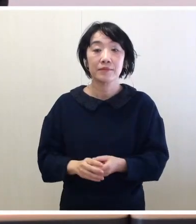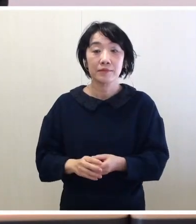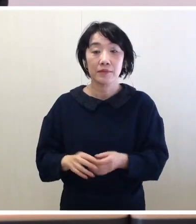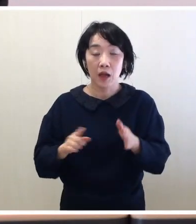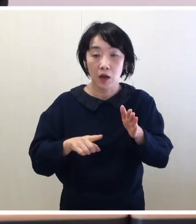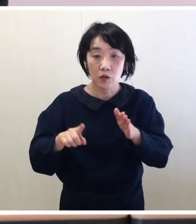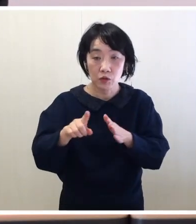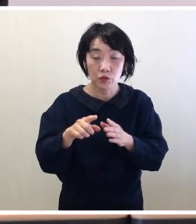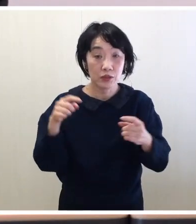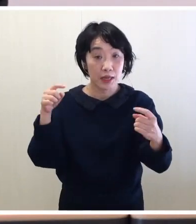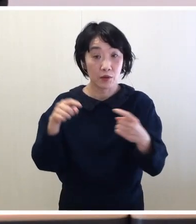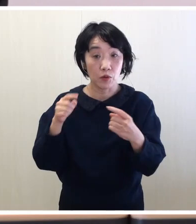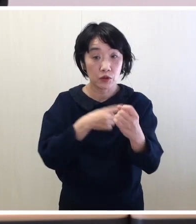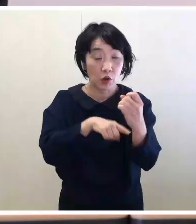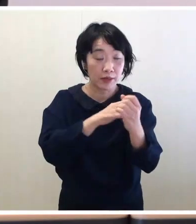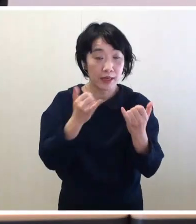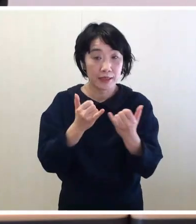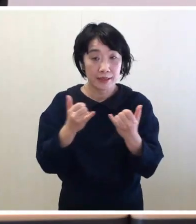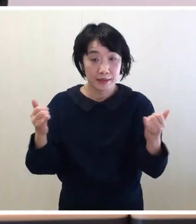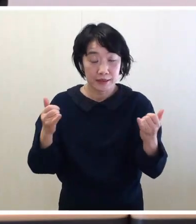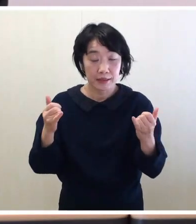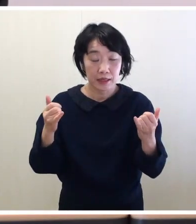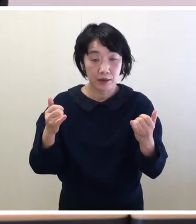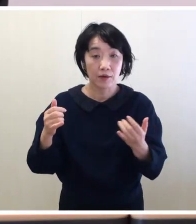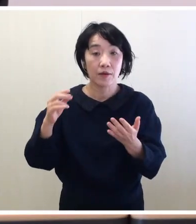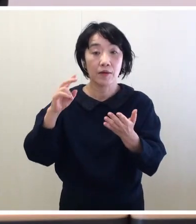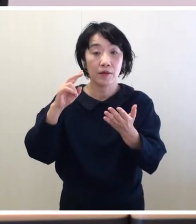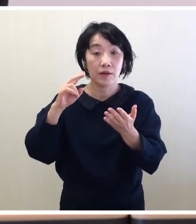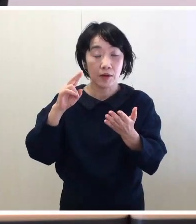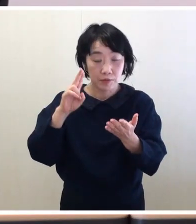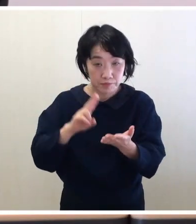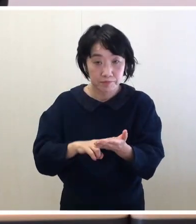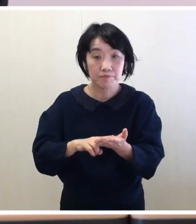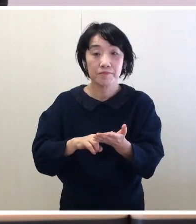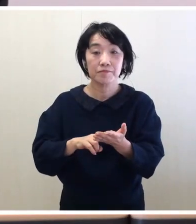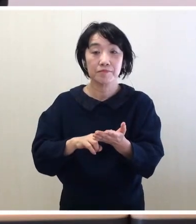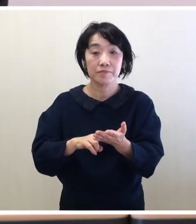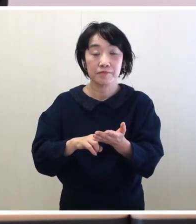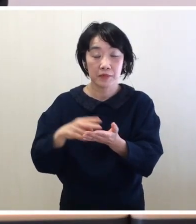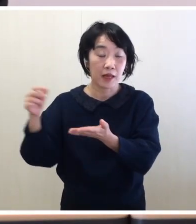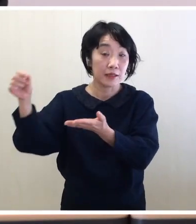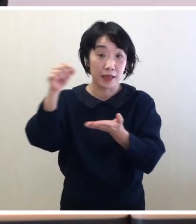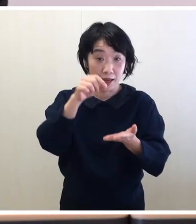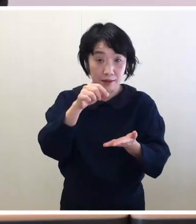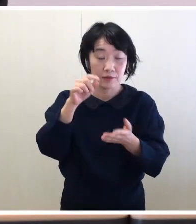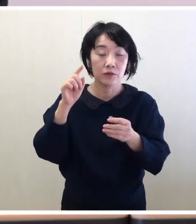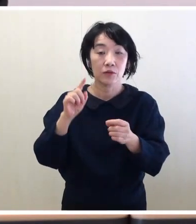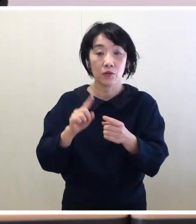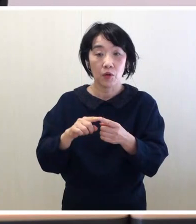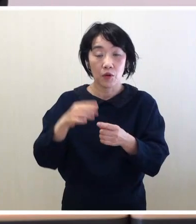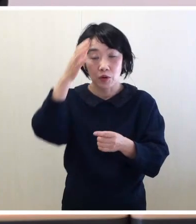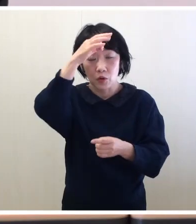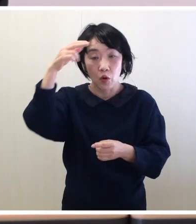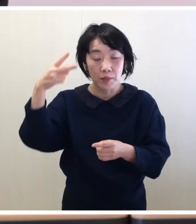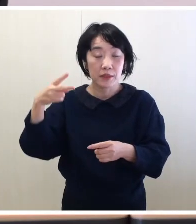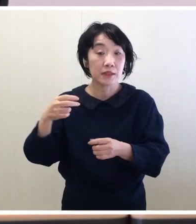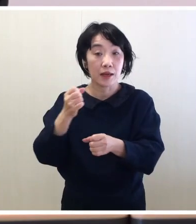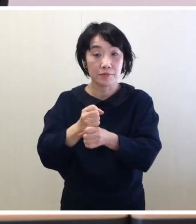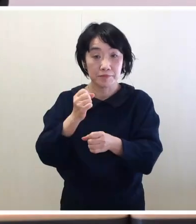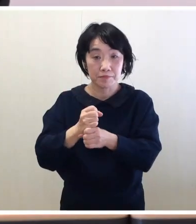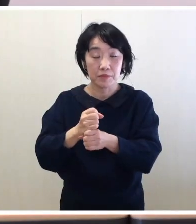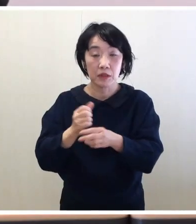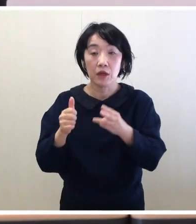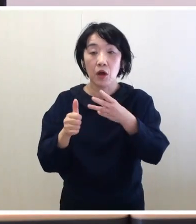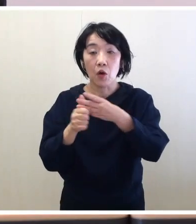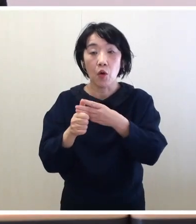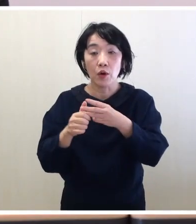。優先交渉権者の選定をいただきましたご提案と、神戸市